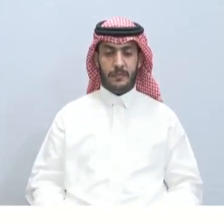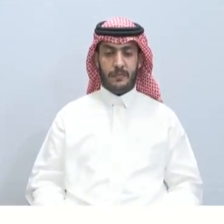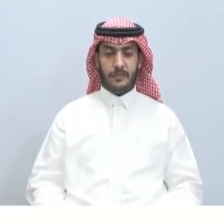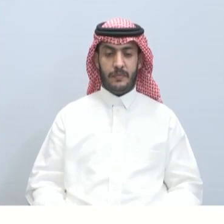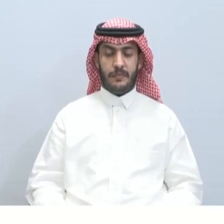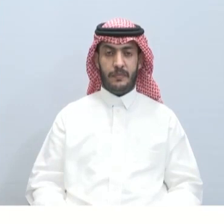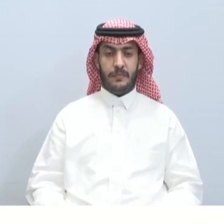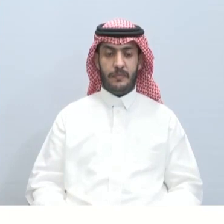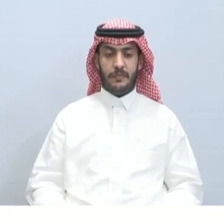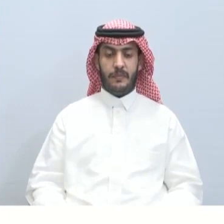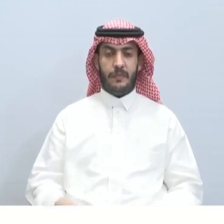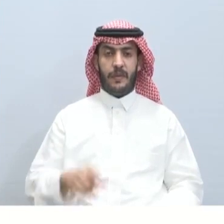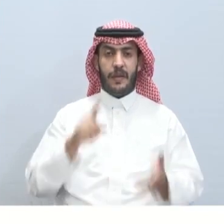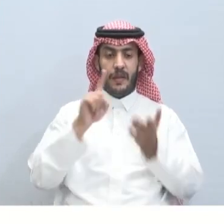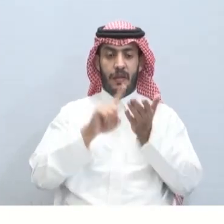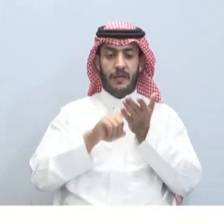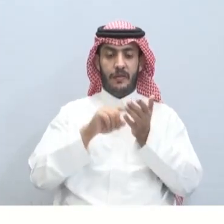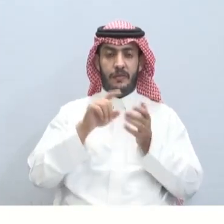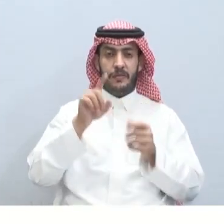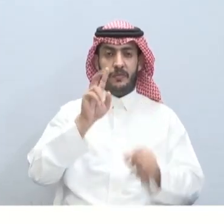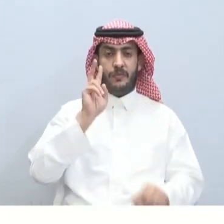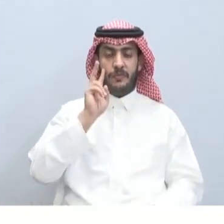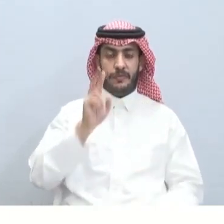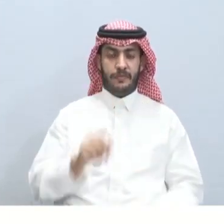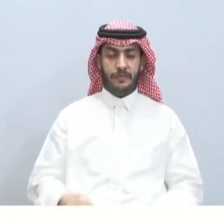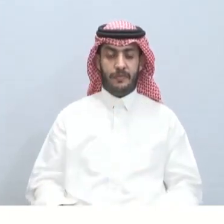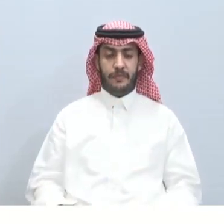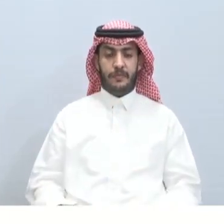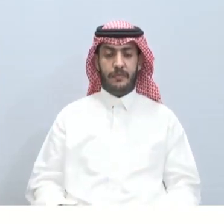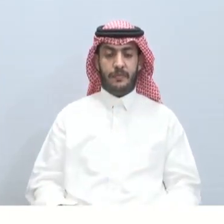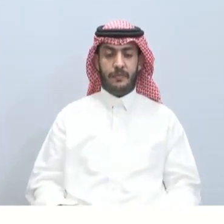اسئله التحقق او نقاط التحقق في هذا